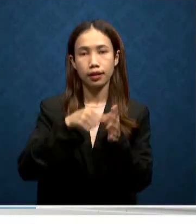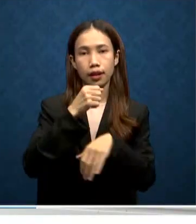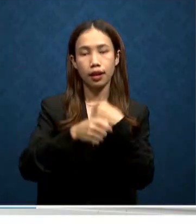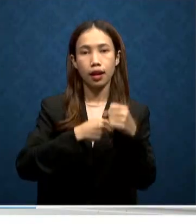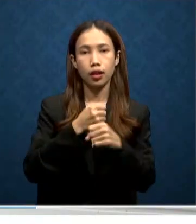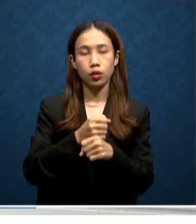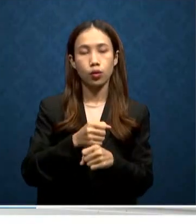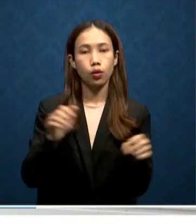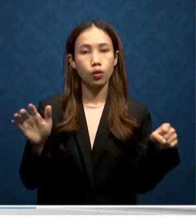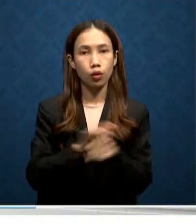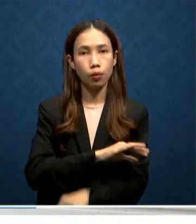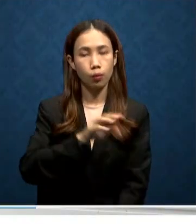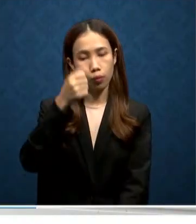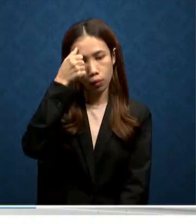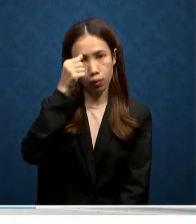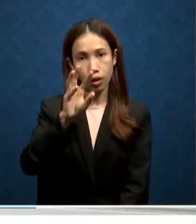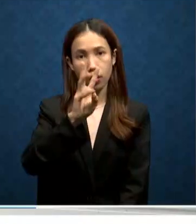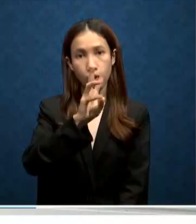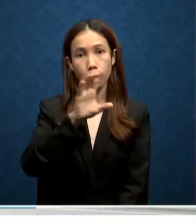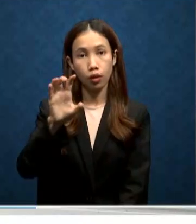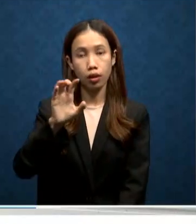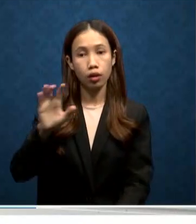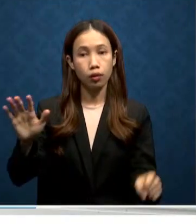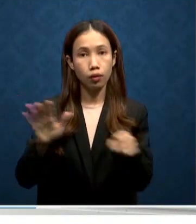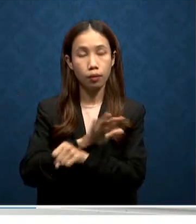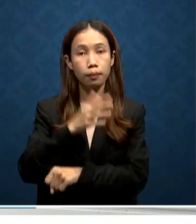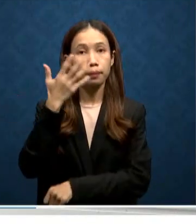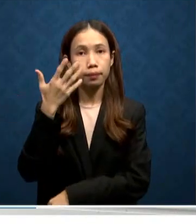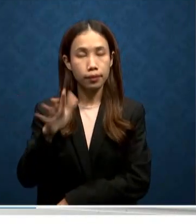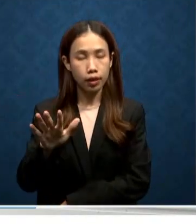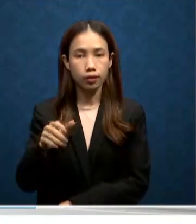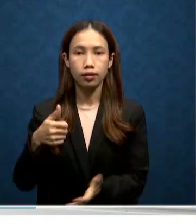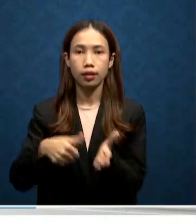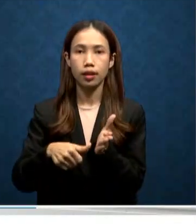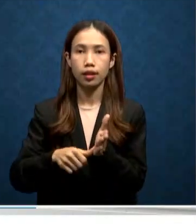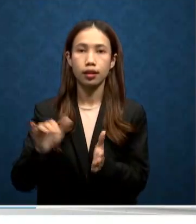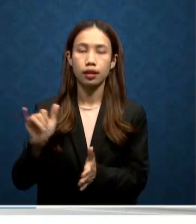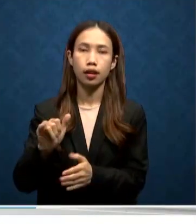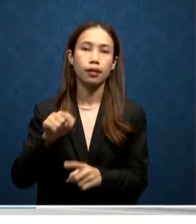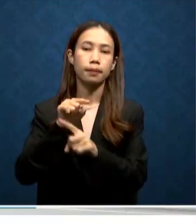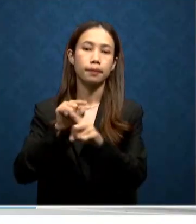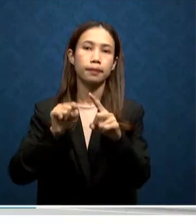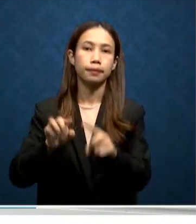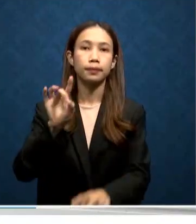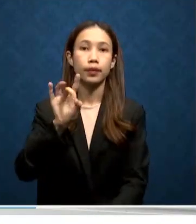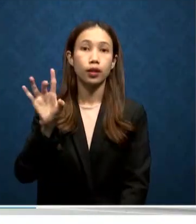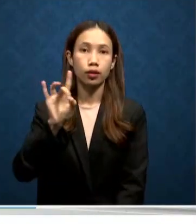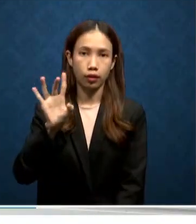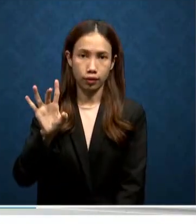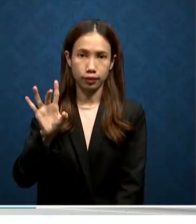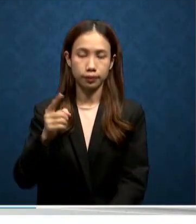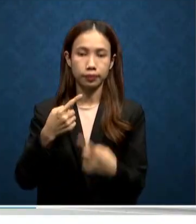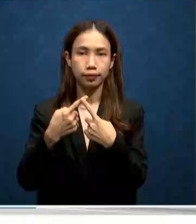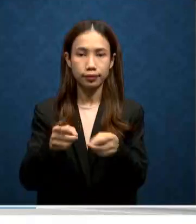ครบ 600วันแล้วยังไม่ได้อันนี้เราตั้งไว้ 100%แต่ไงก็ตามเนี่ย